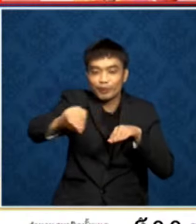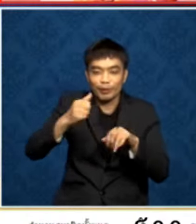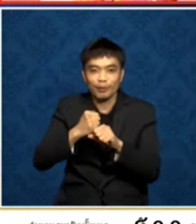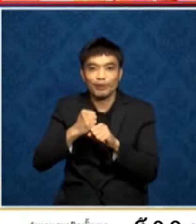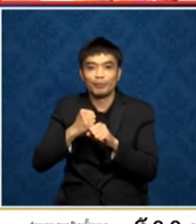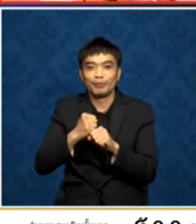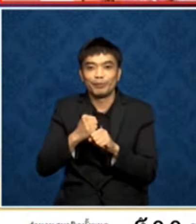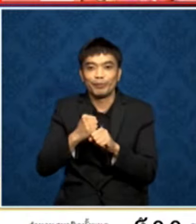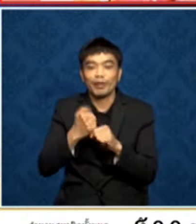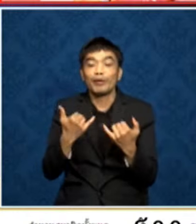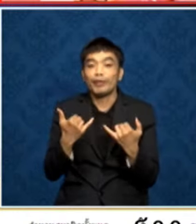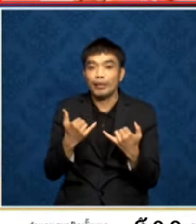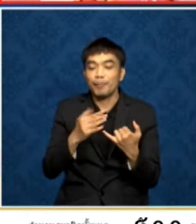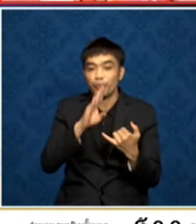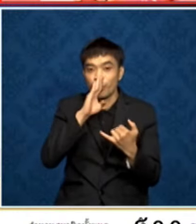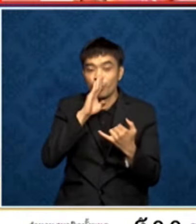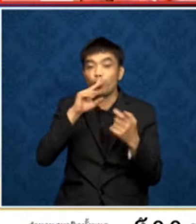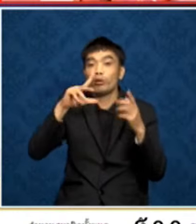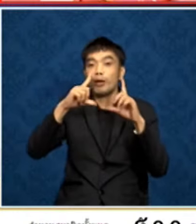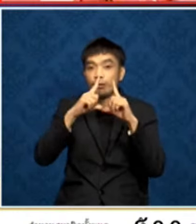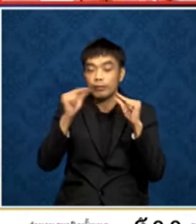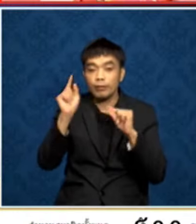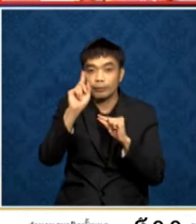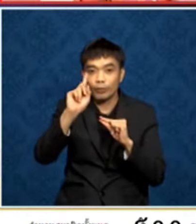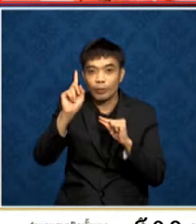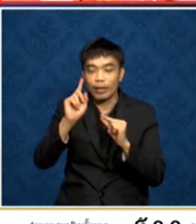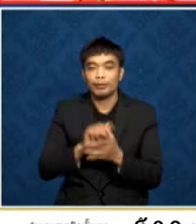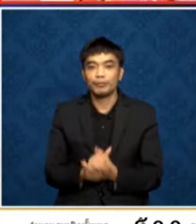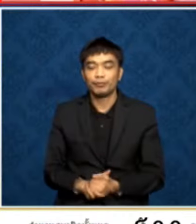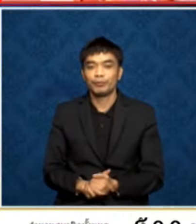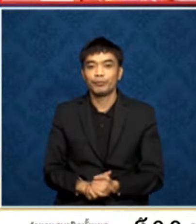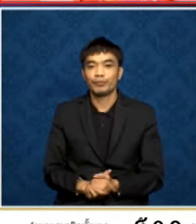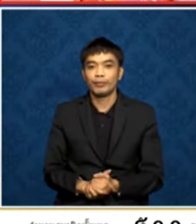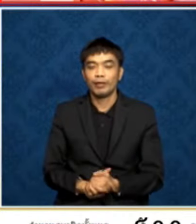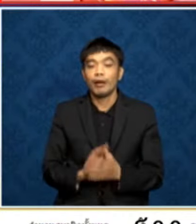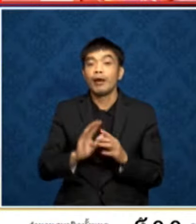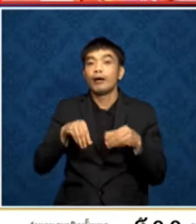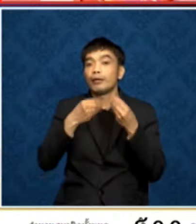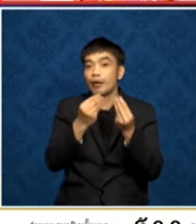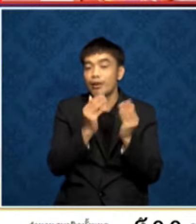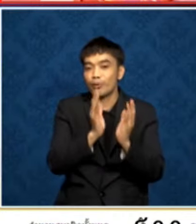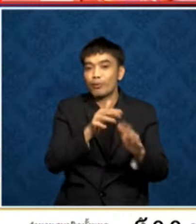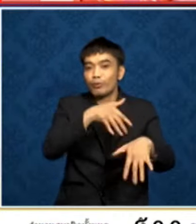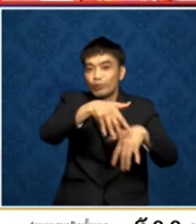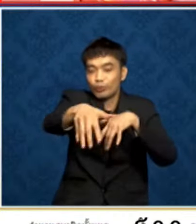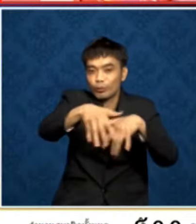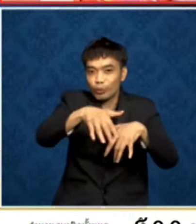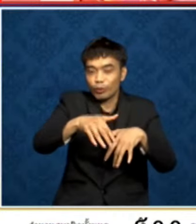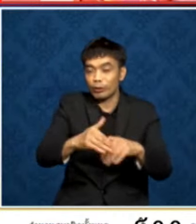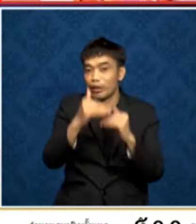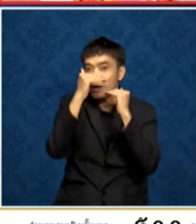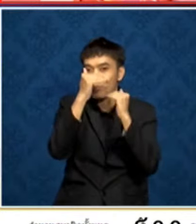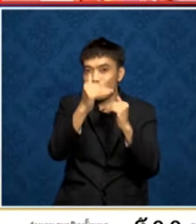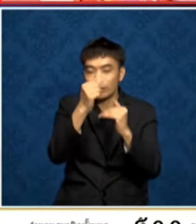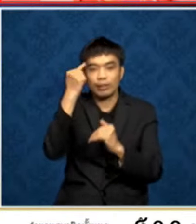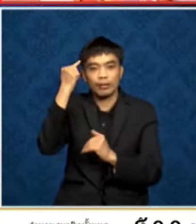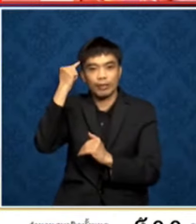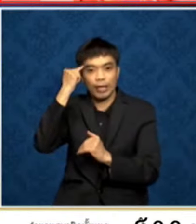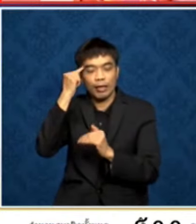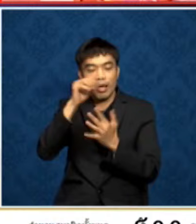ที่นี้นะคะโดยเฉพาะในเรื่องของการที่จะต้องให้ท้องถิ่นมีบทบาทในการกำหนดการต้องการ